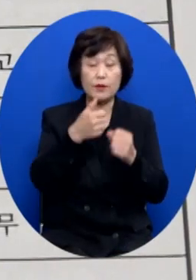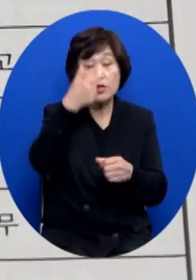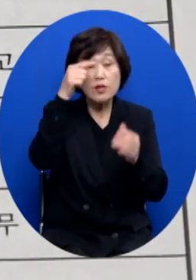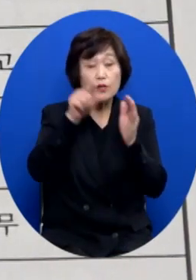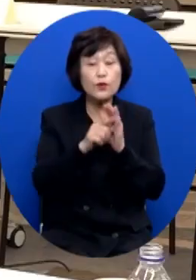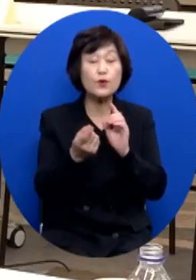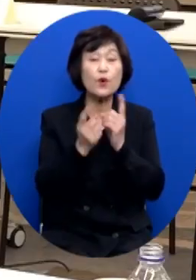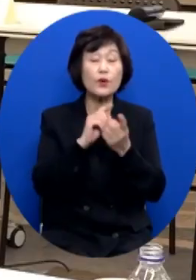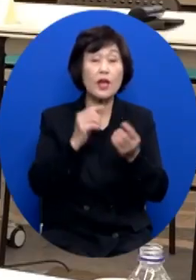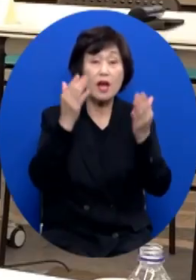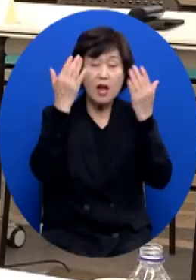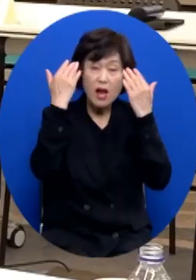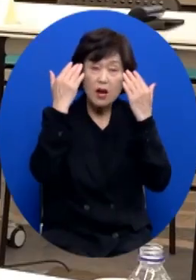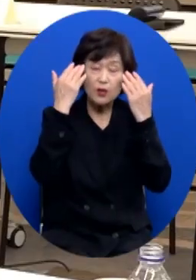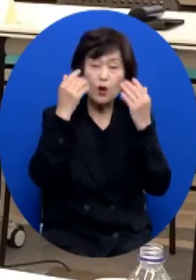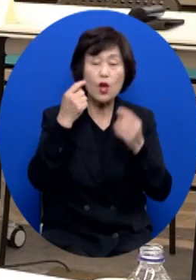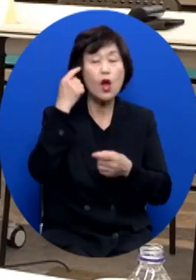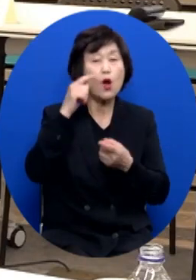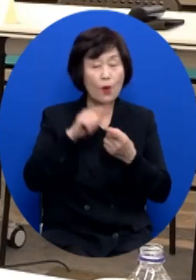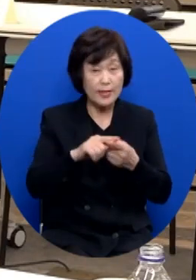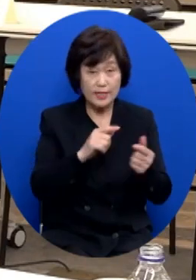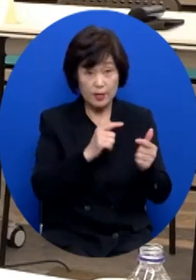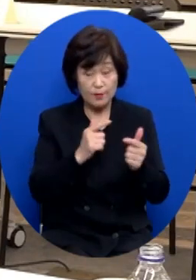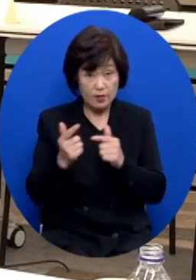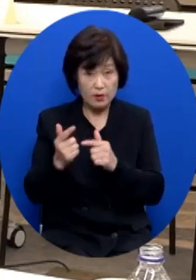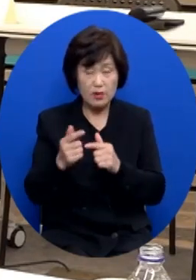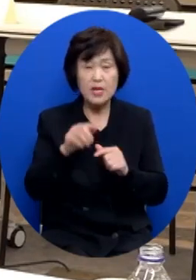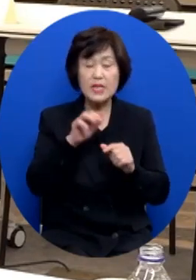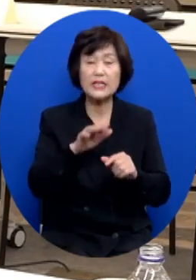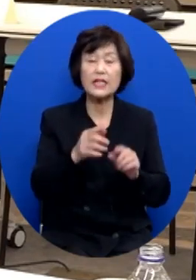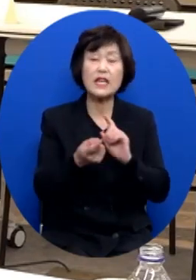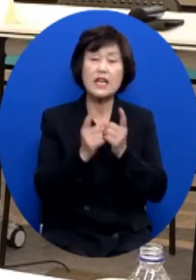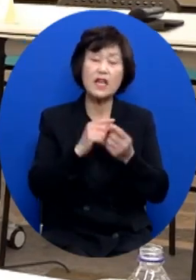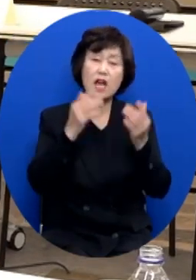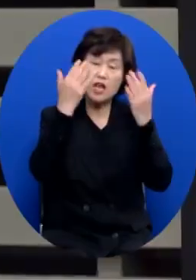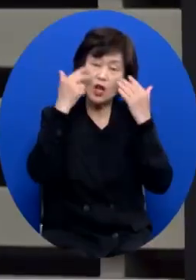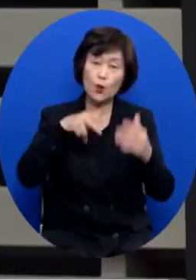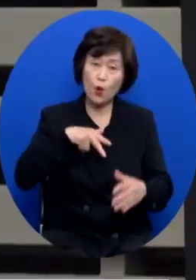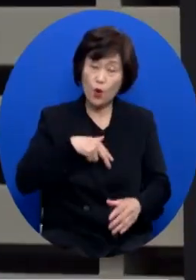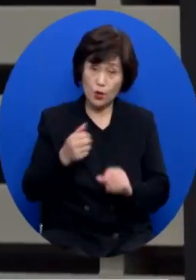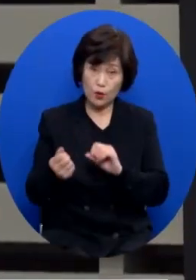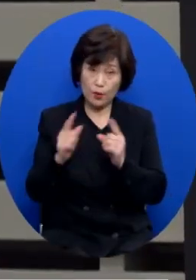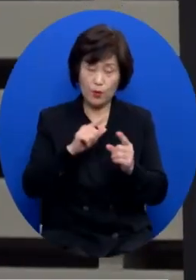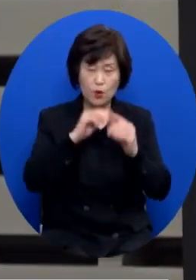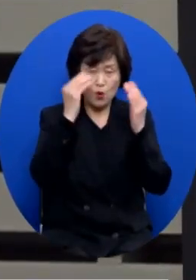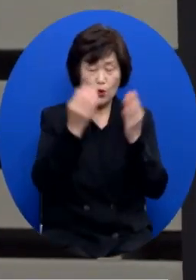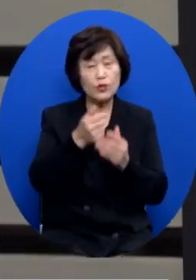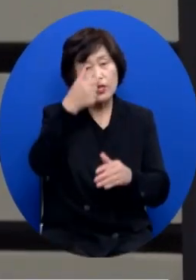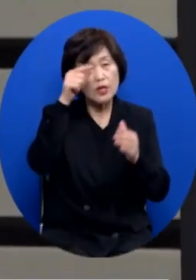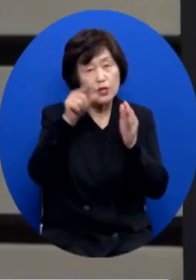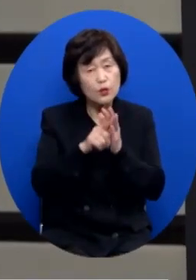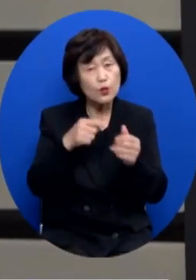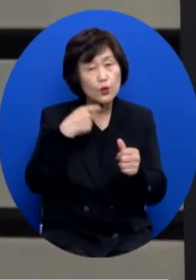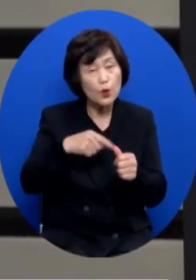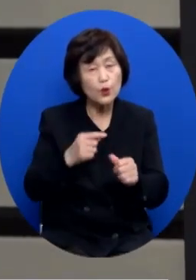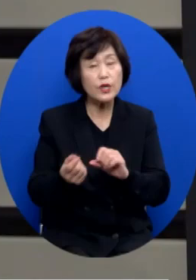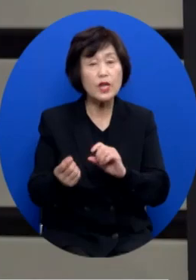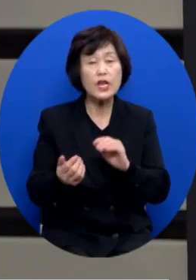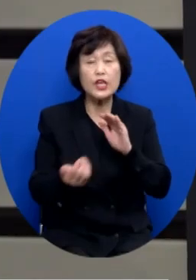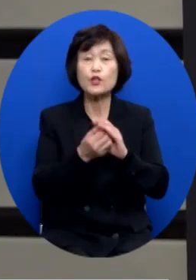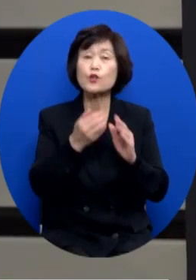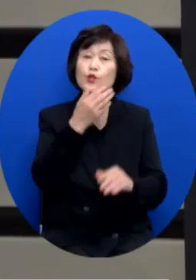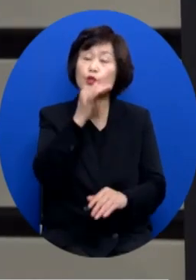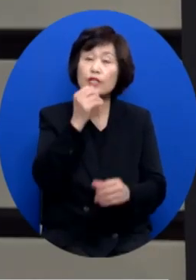향한 관심과 위기 의식이이 땅에 기독 대한학교 정성을 회복하고 원전 교 이어 수 있는 새로운